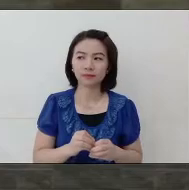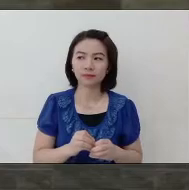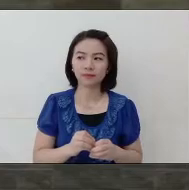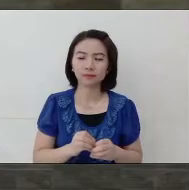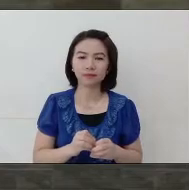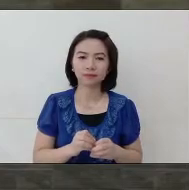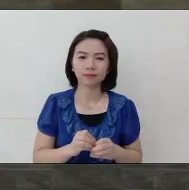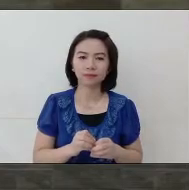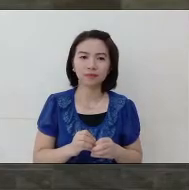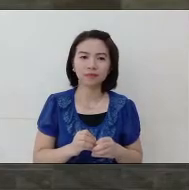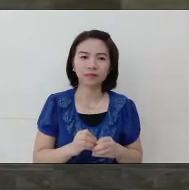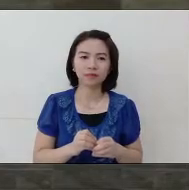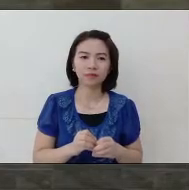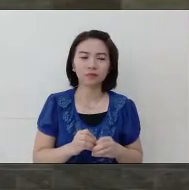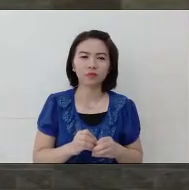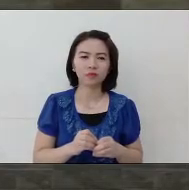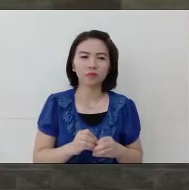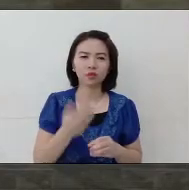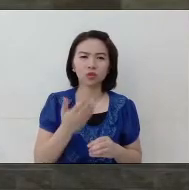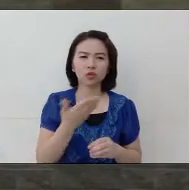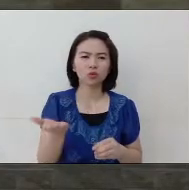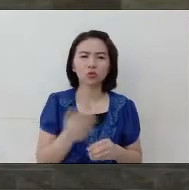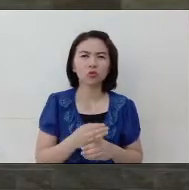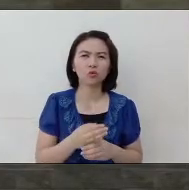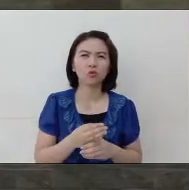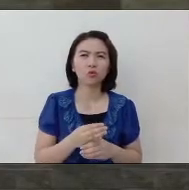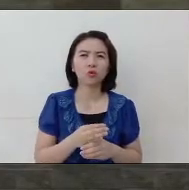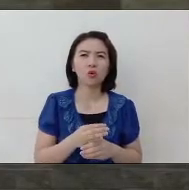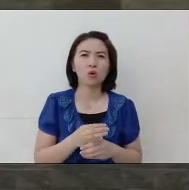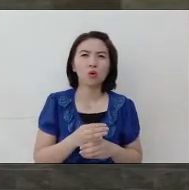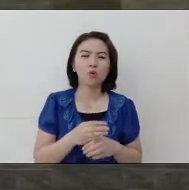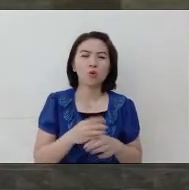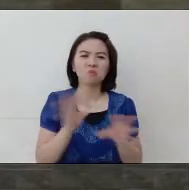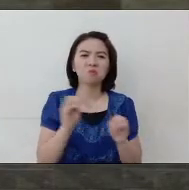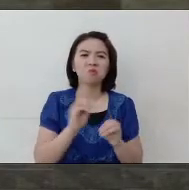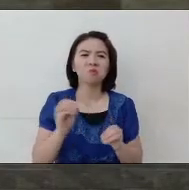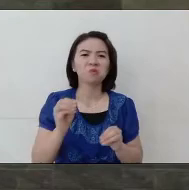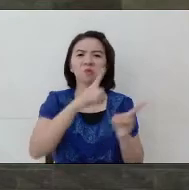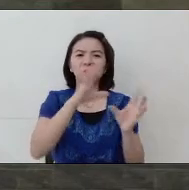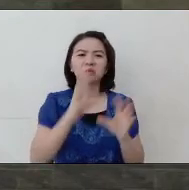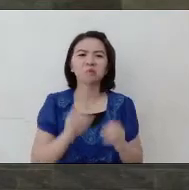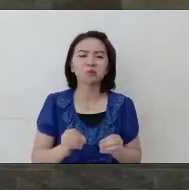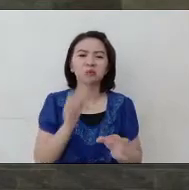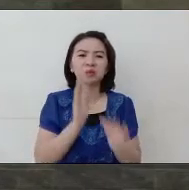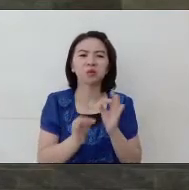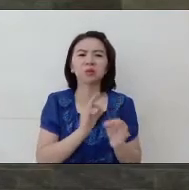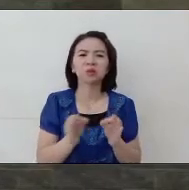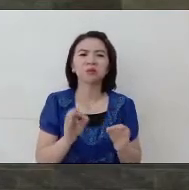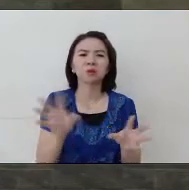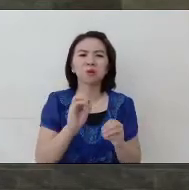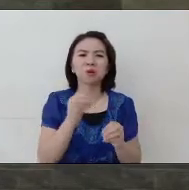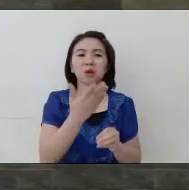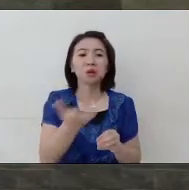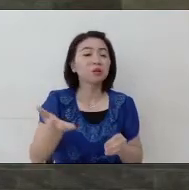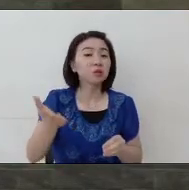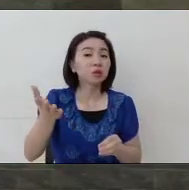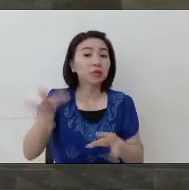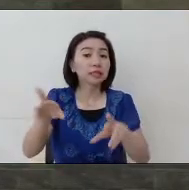Wala kang gagawin kung wala kang iniisip na tinanggap mo na